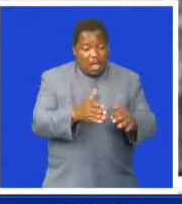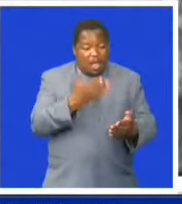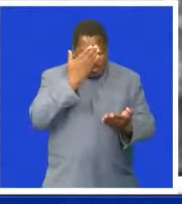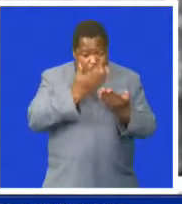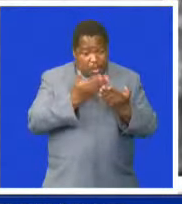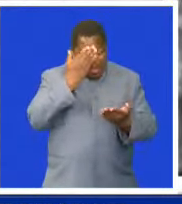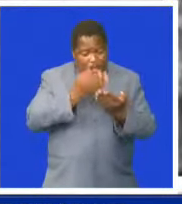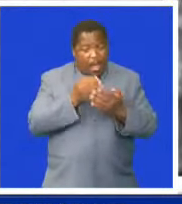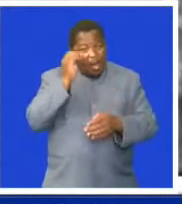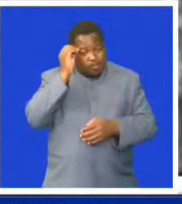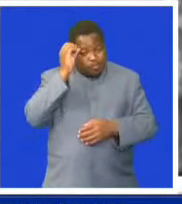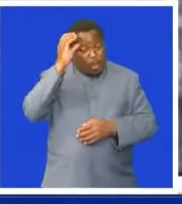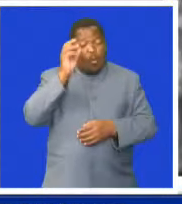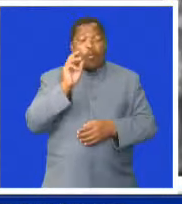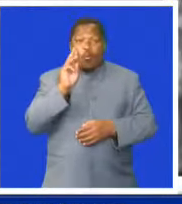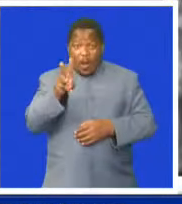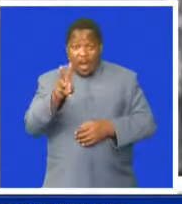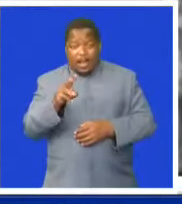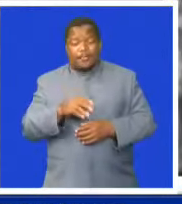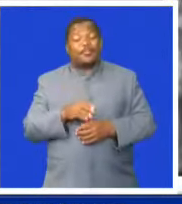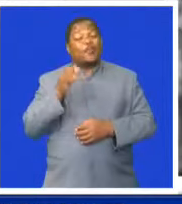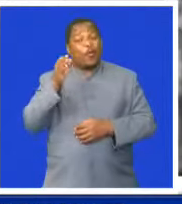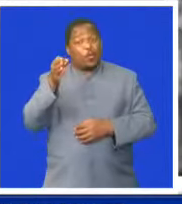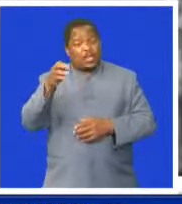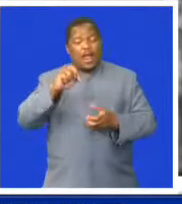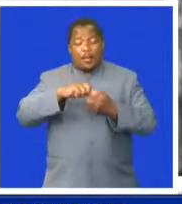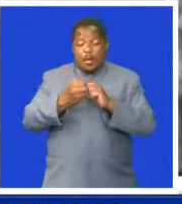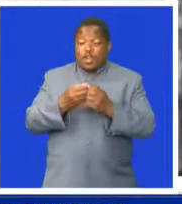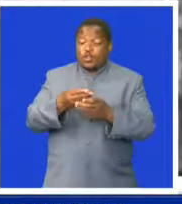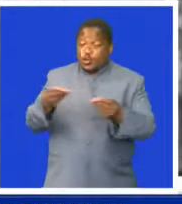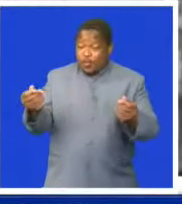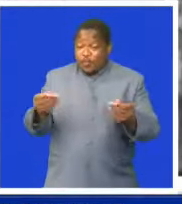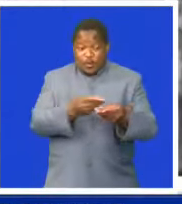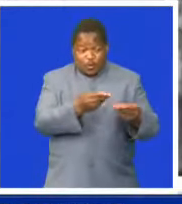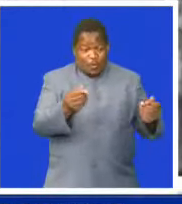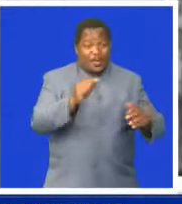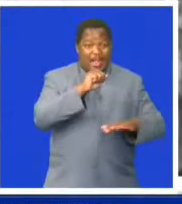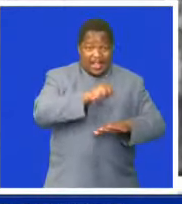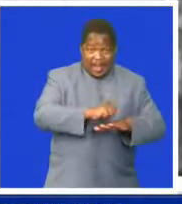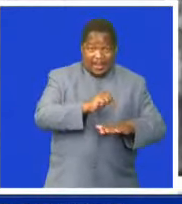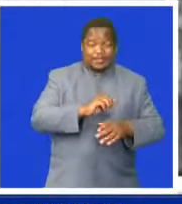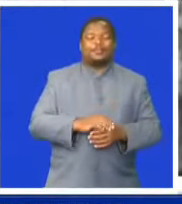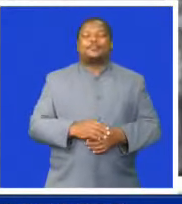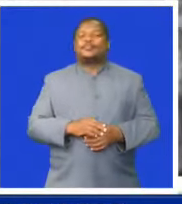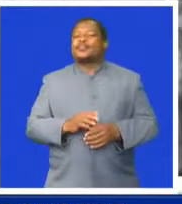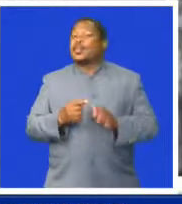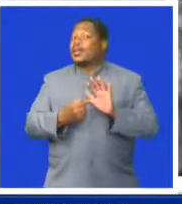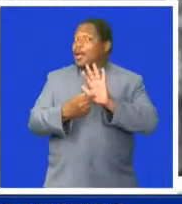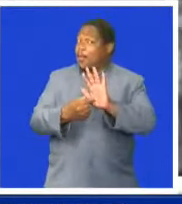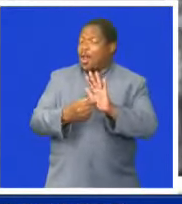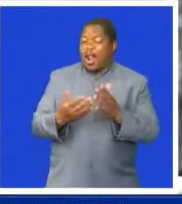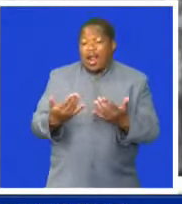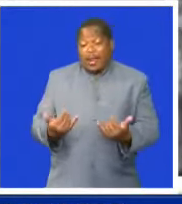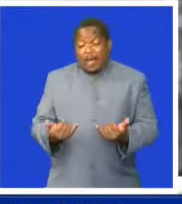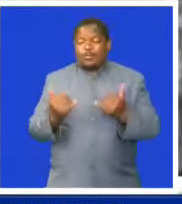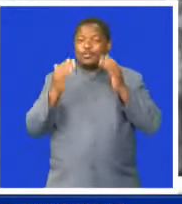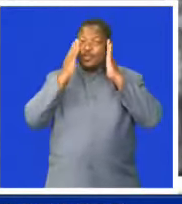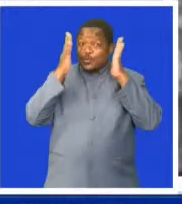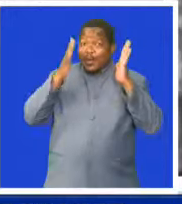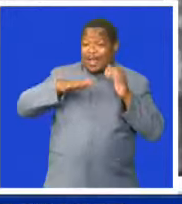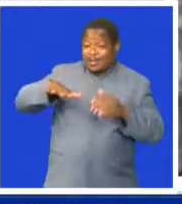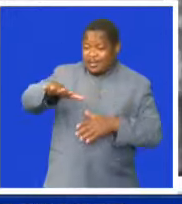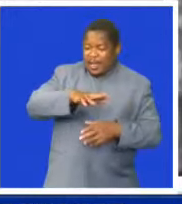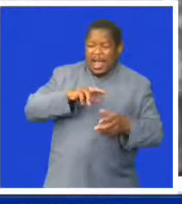letikhona. Letinye tibangwa boma plastic. Letinye tibangwa ujuba